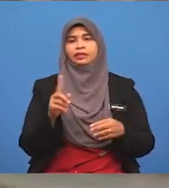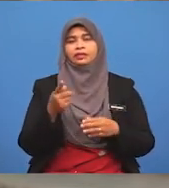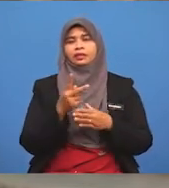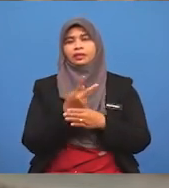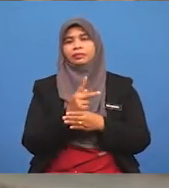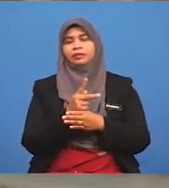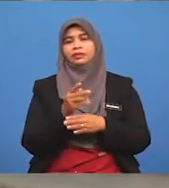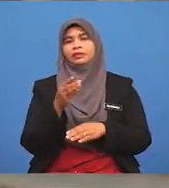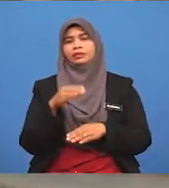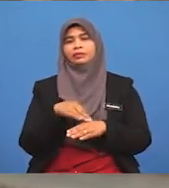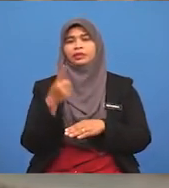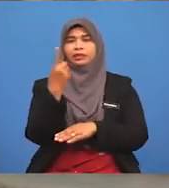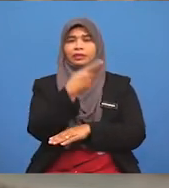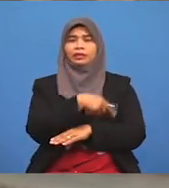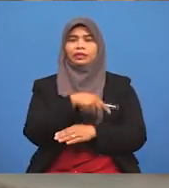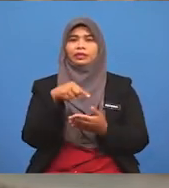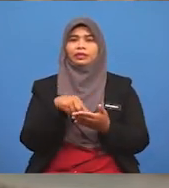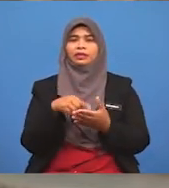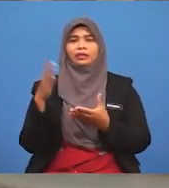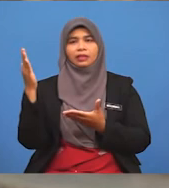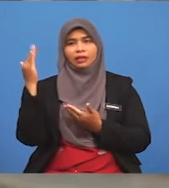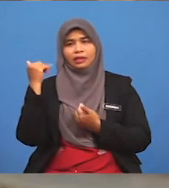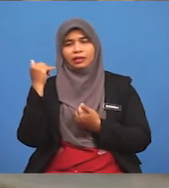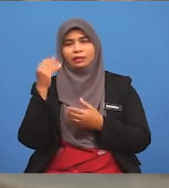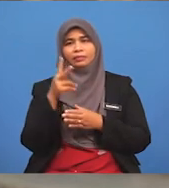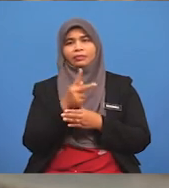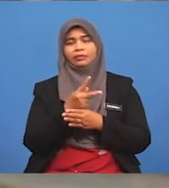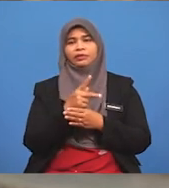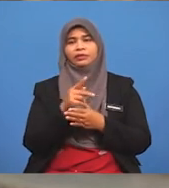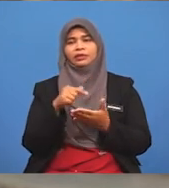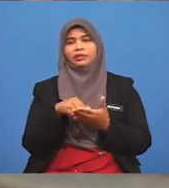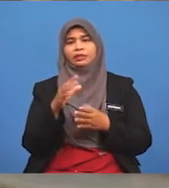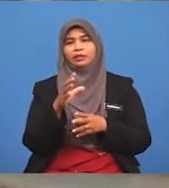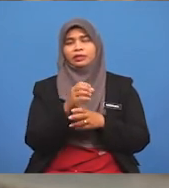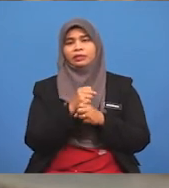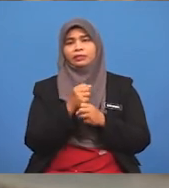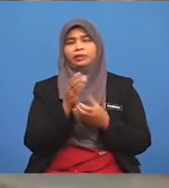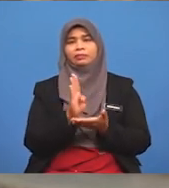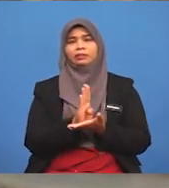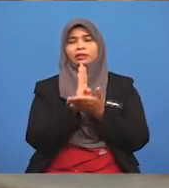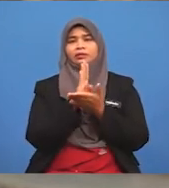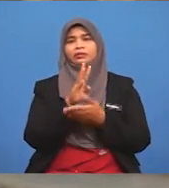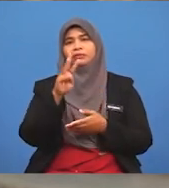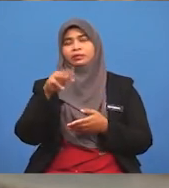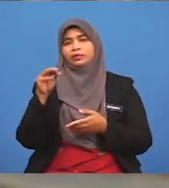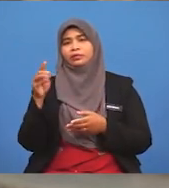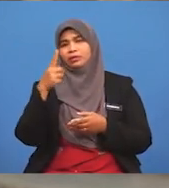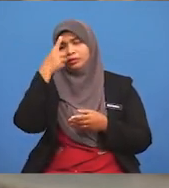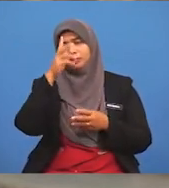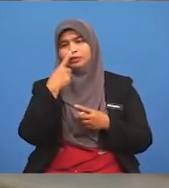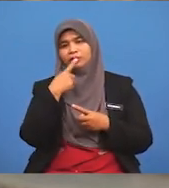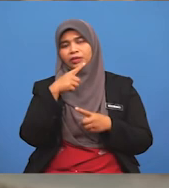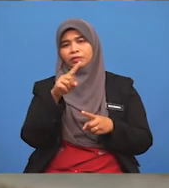Diharap perkongsian ini dapat membantu murid-murid semua menjawab soalan dalam peperiksaan dengan baik.